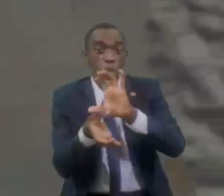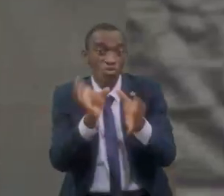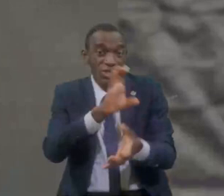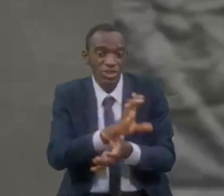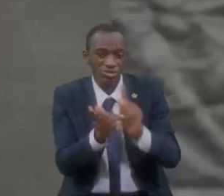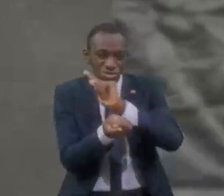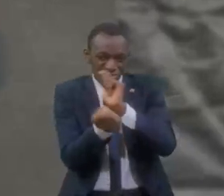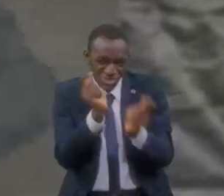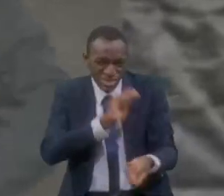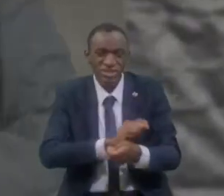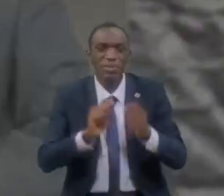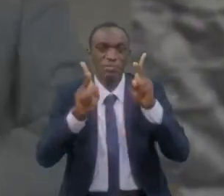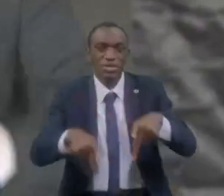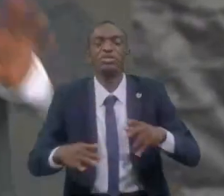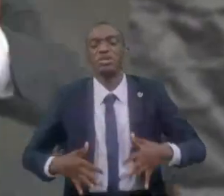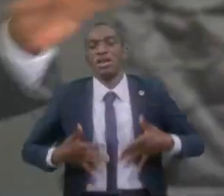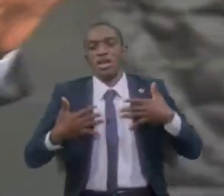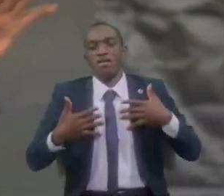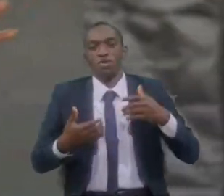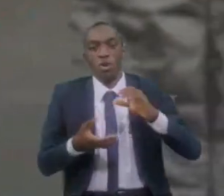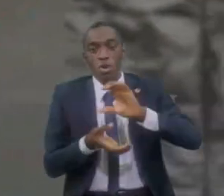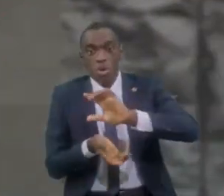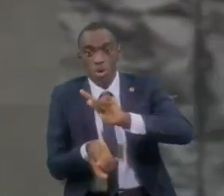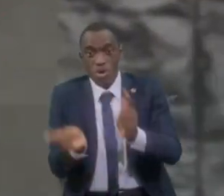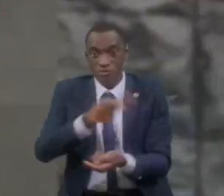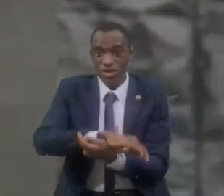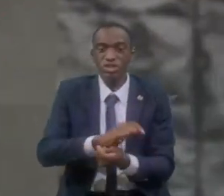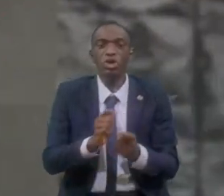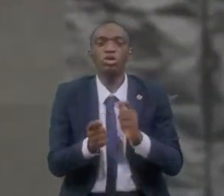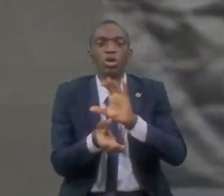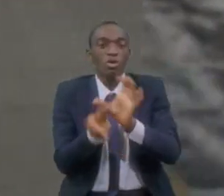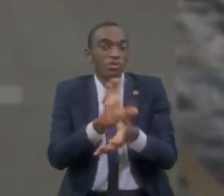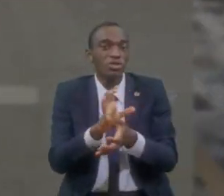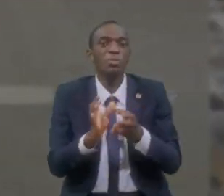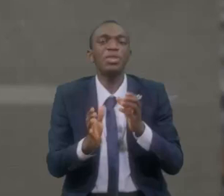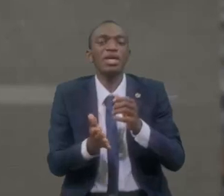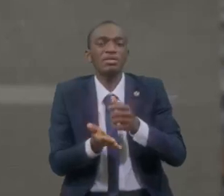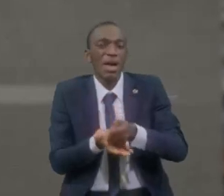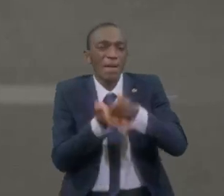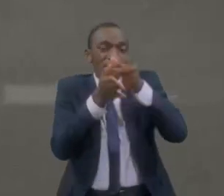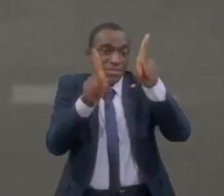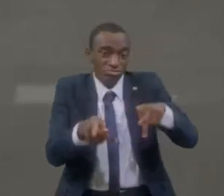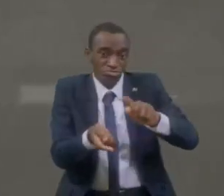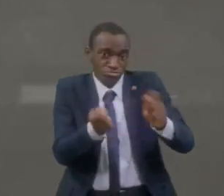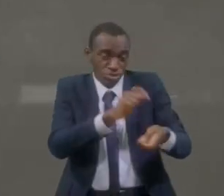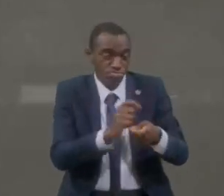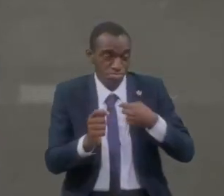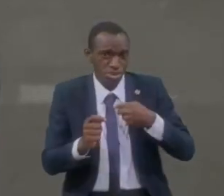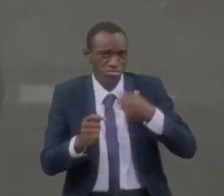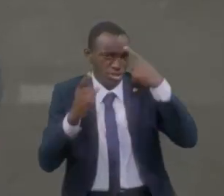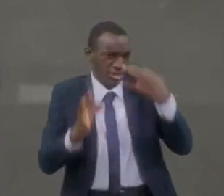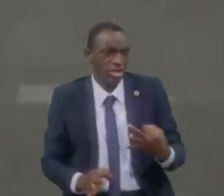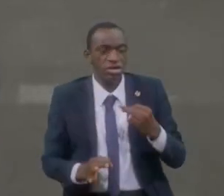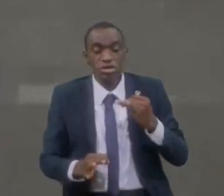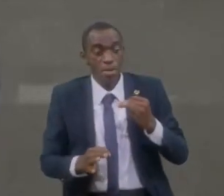je ne le fais plus. Les lieux que je fréquentais, je n'y vais plus. Ça,